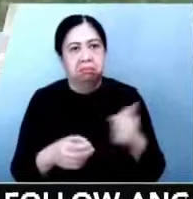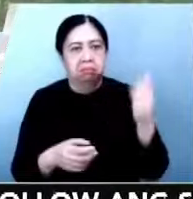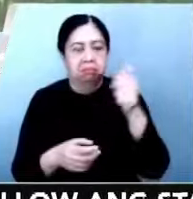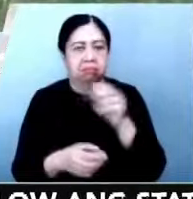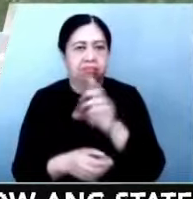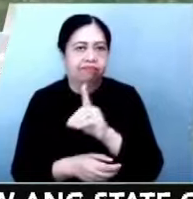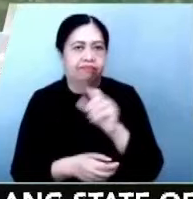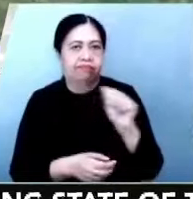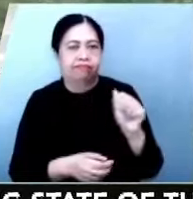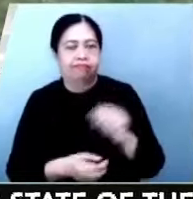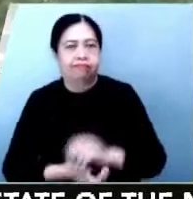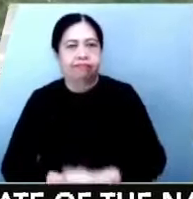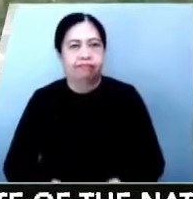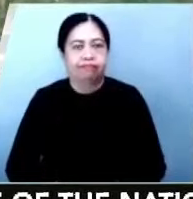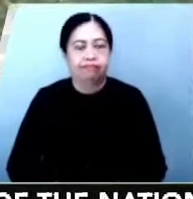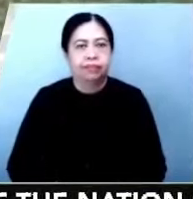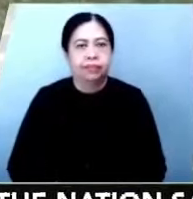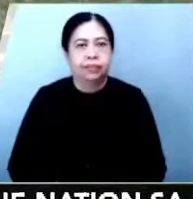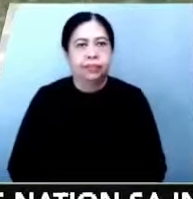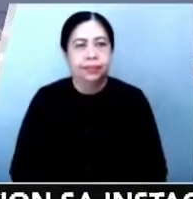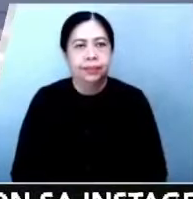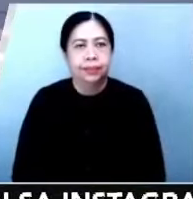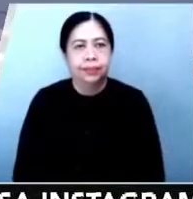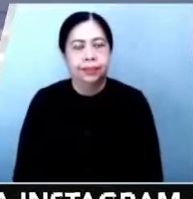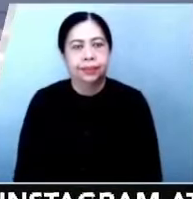of Agriculture.